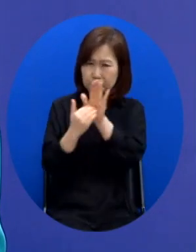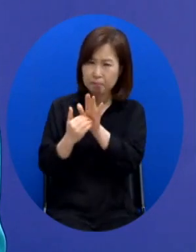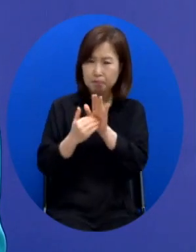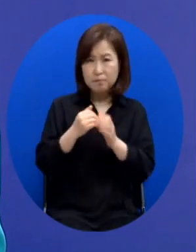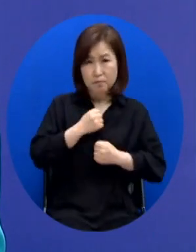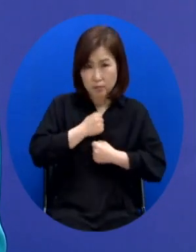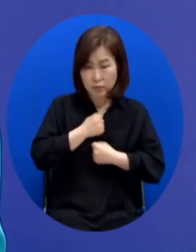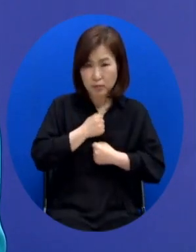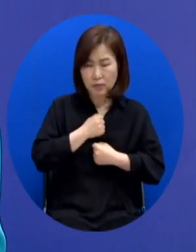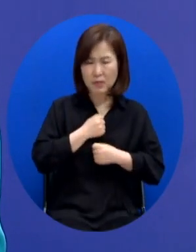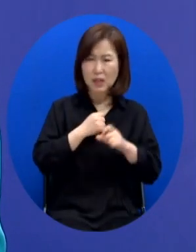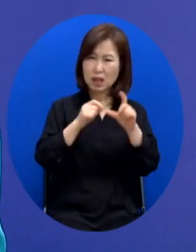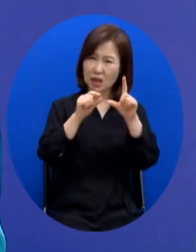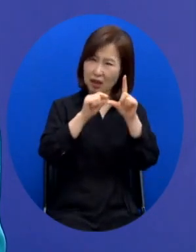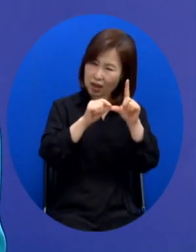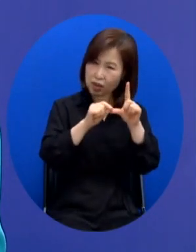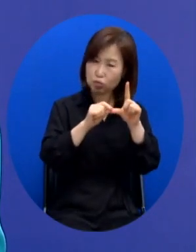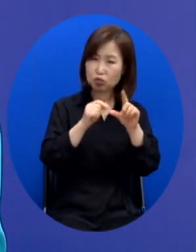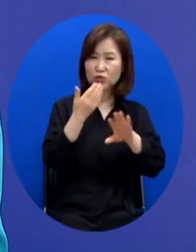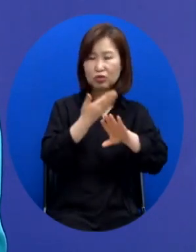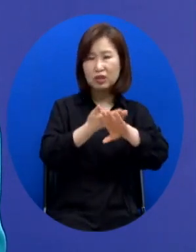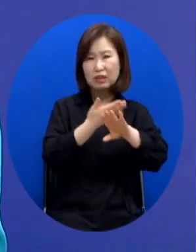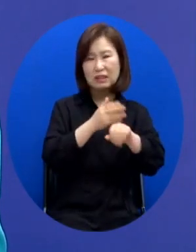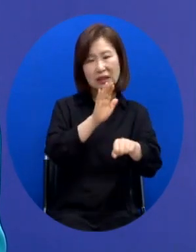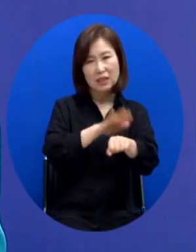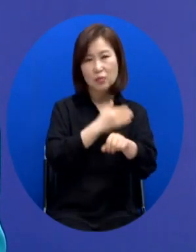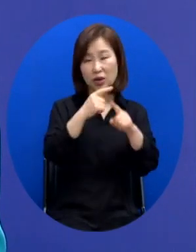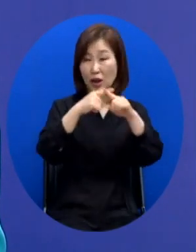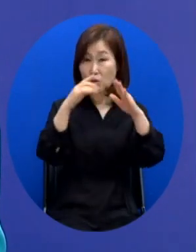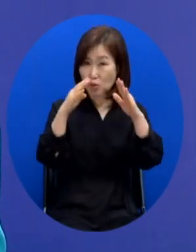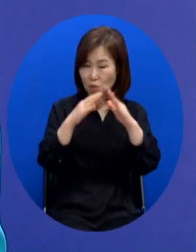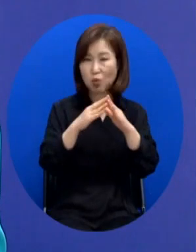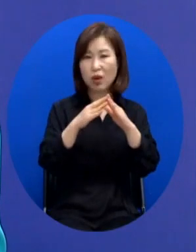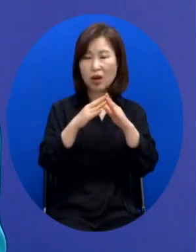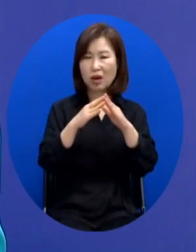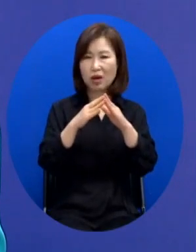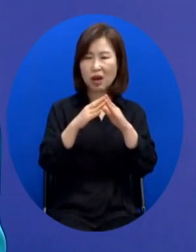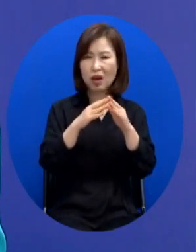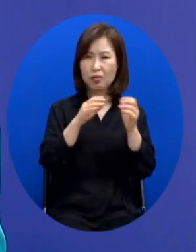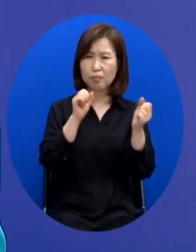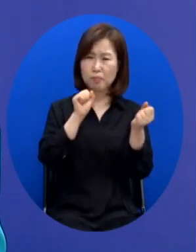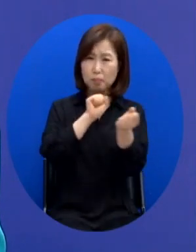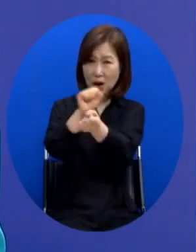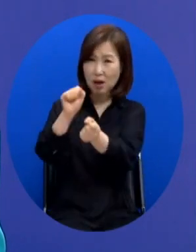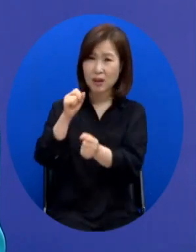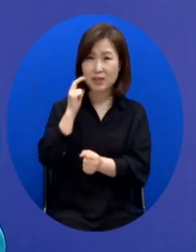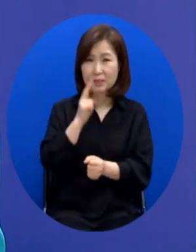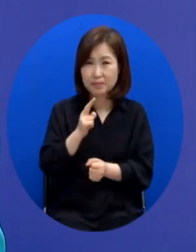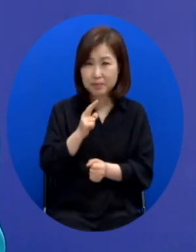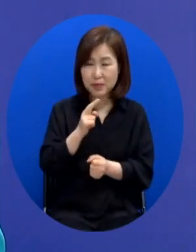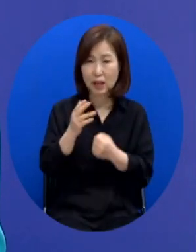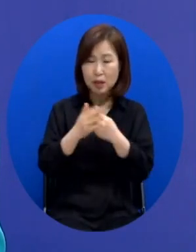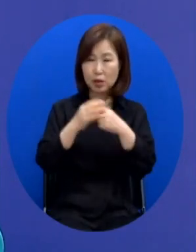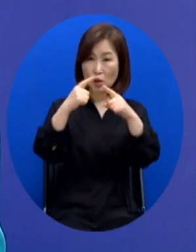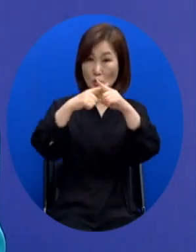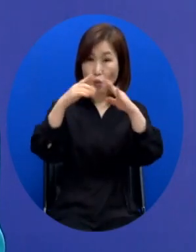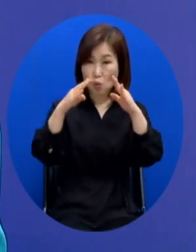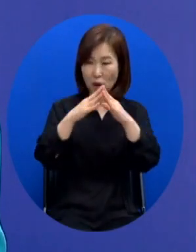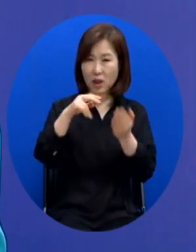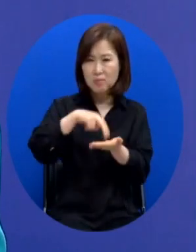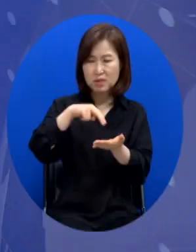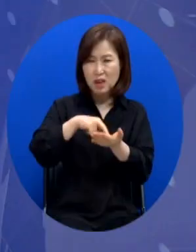일부 교회가 이제 방역 수칙을 제대로 지키지 않아서 거기에서 이제 집단 감염이 이어지면서 그만큼 교회들도 좀 긴장을 해야 될 것